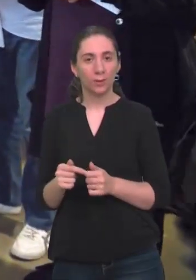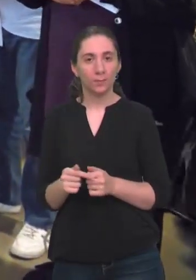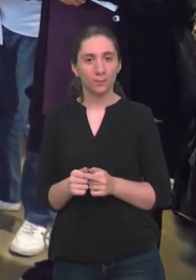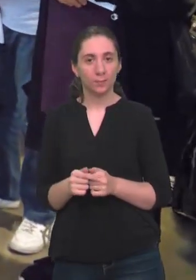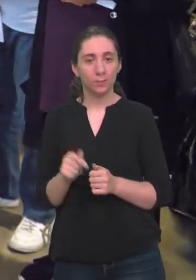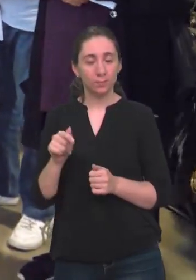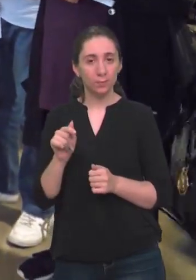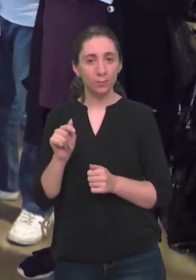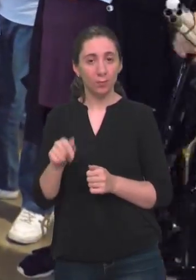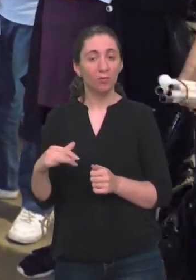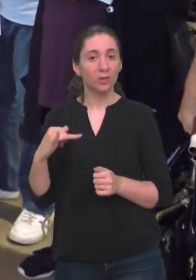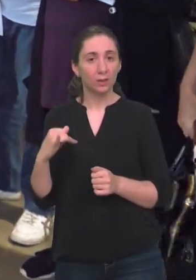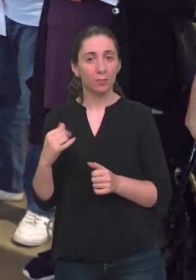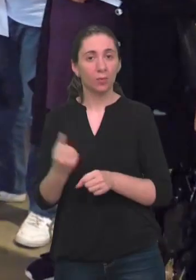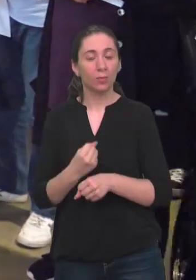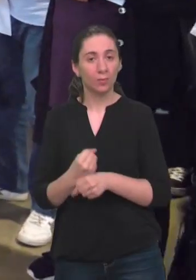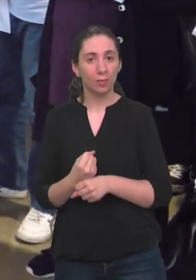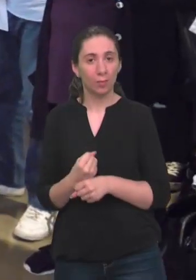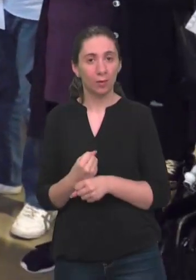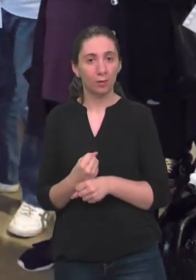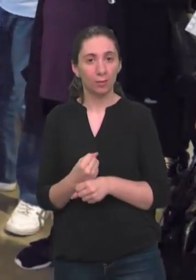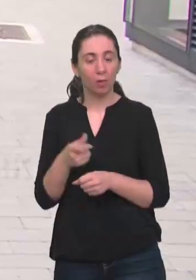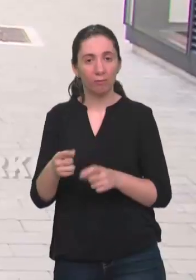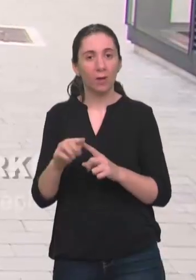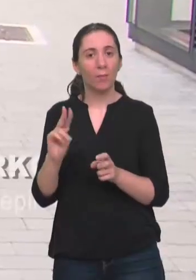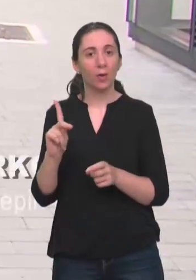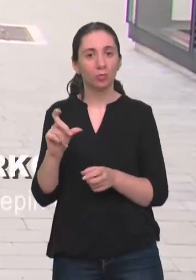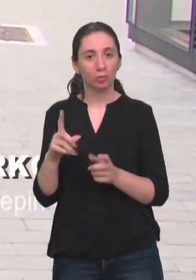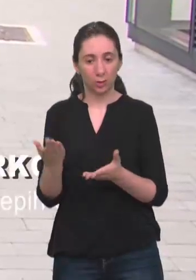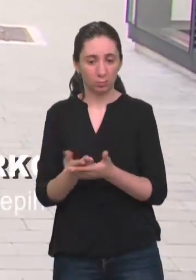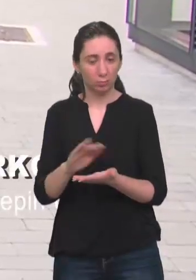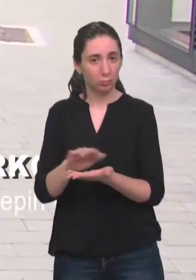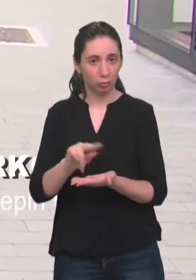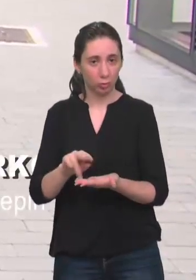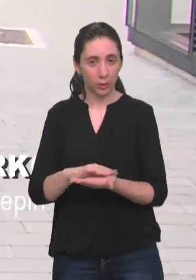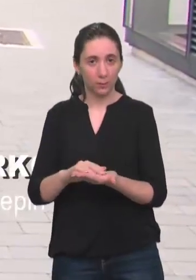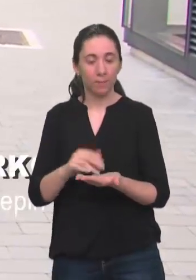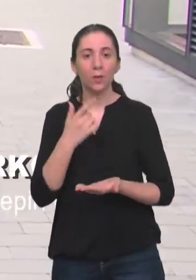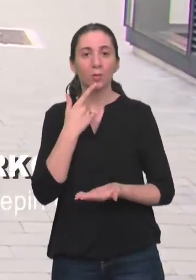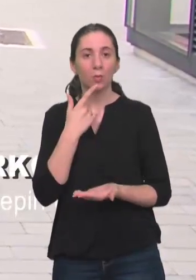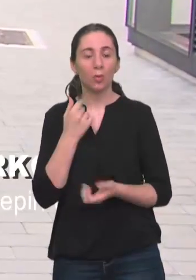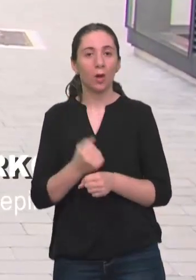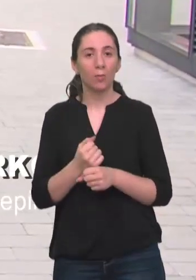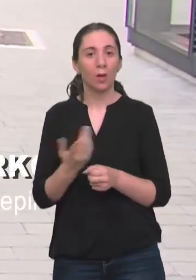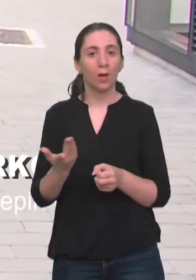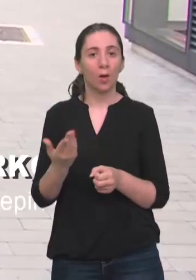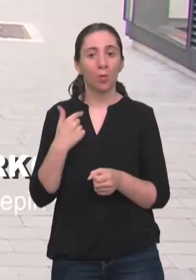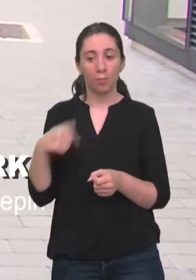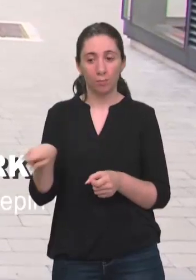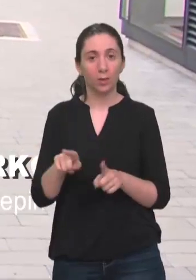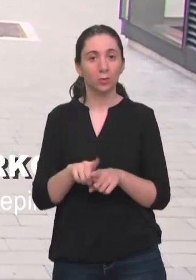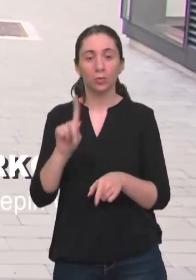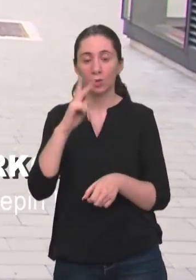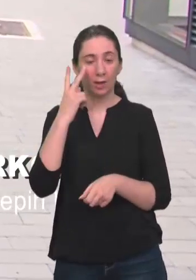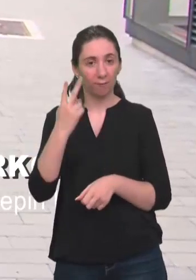Ovo je zanimljivo napravljeno, ovaj priručnik koji je napravljen kako bi mi isto koji ne